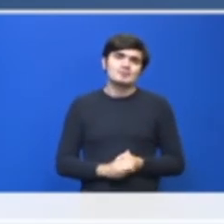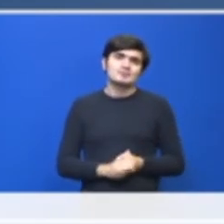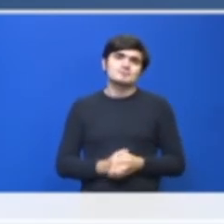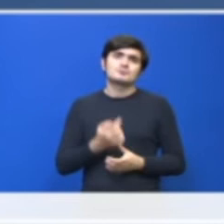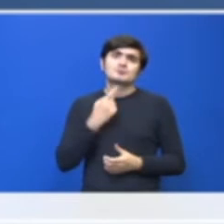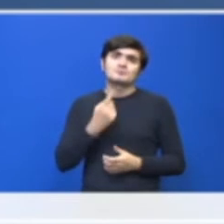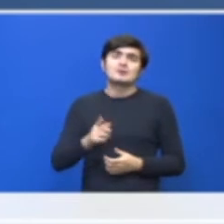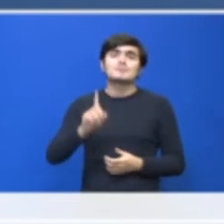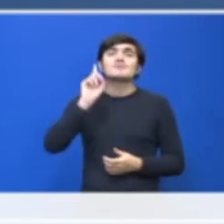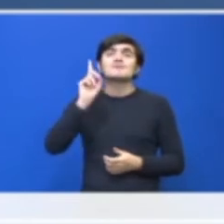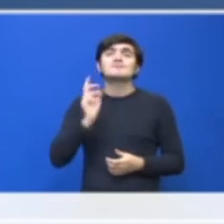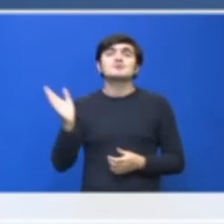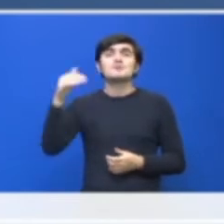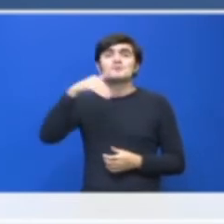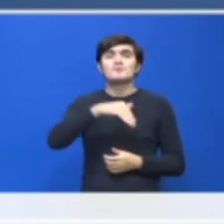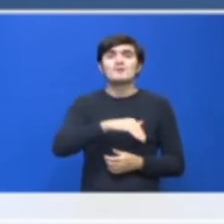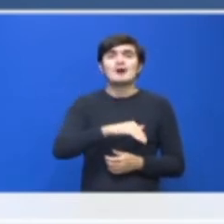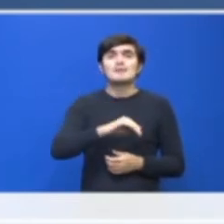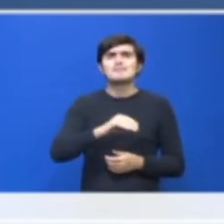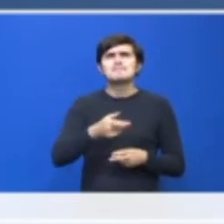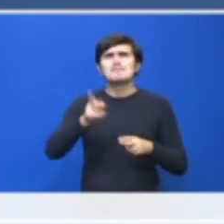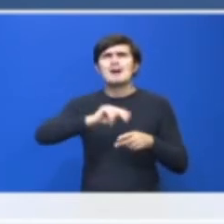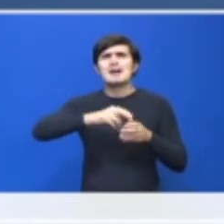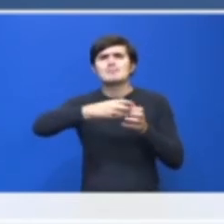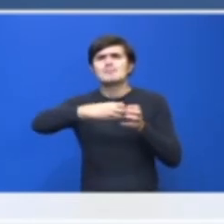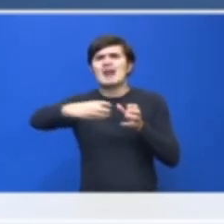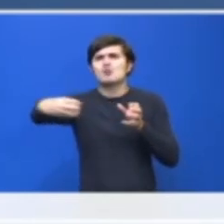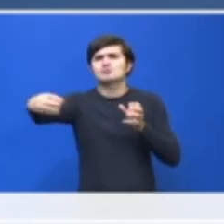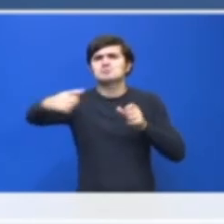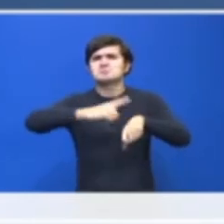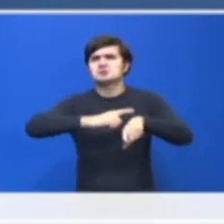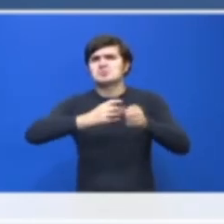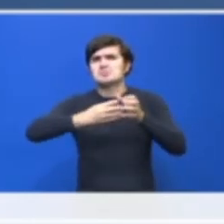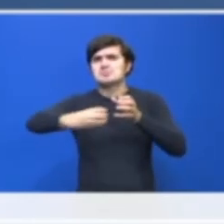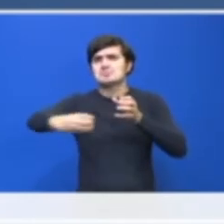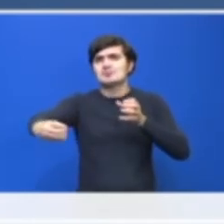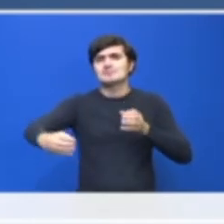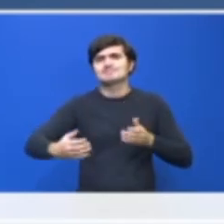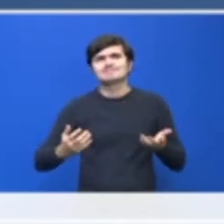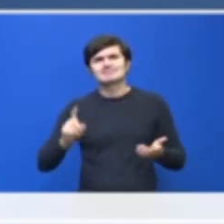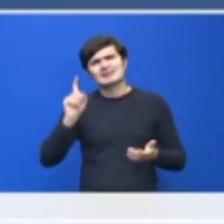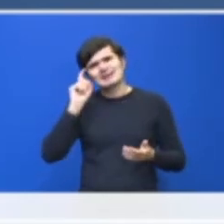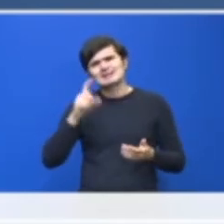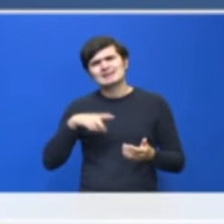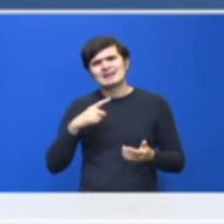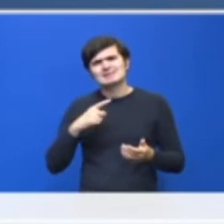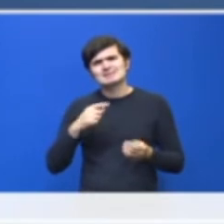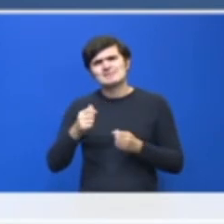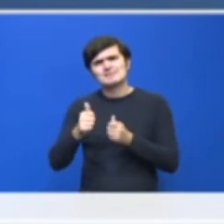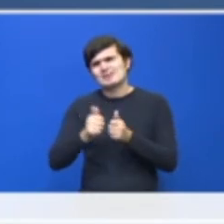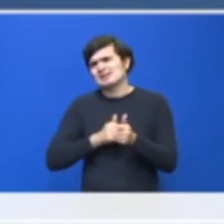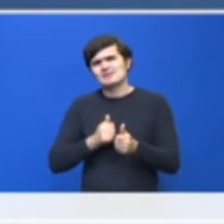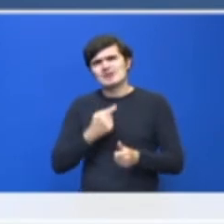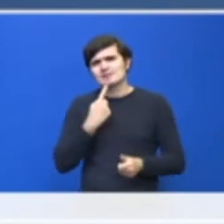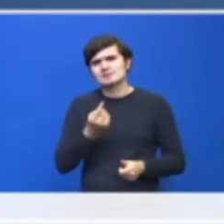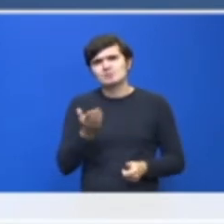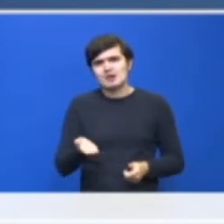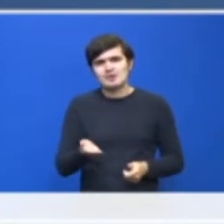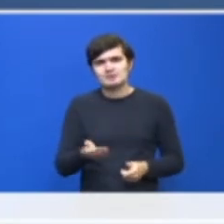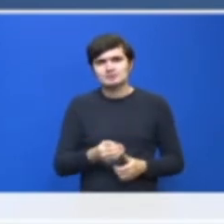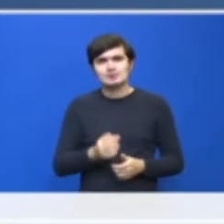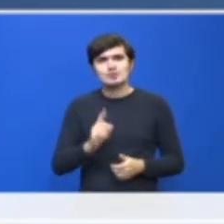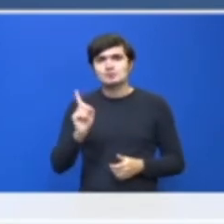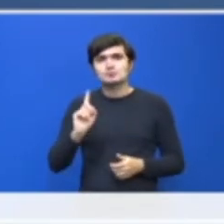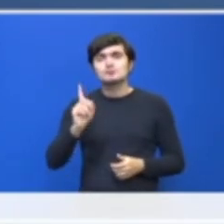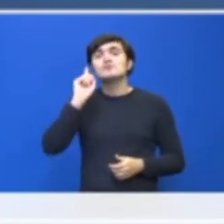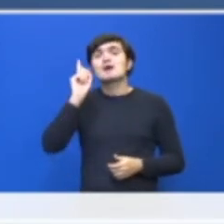că va fi un val mai prelungit, cred că e poate prematur să zicem. Că nu va fi